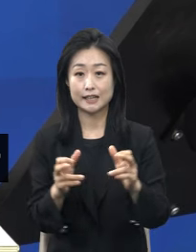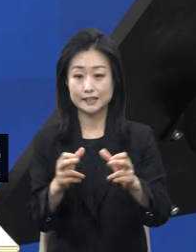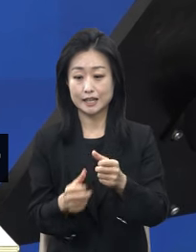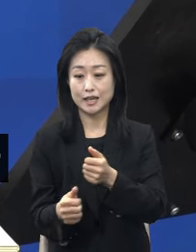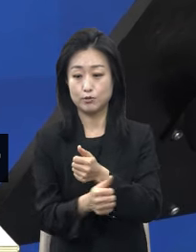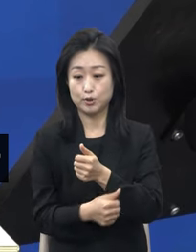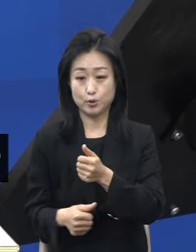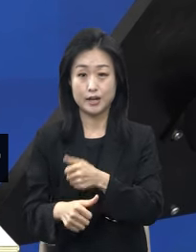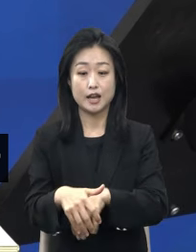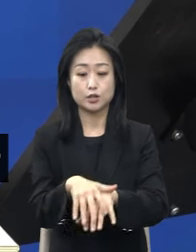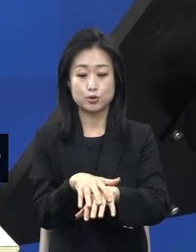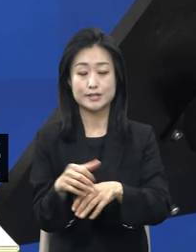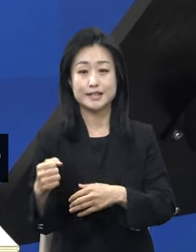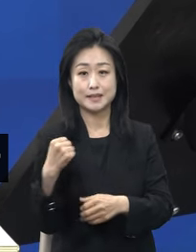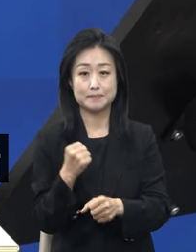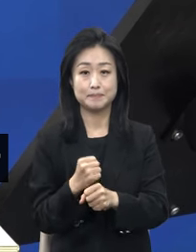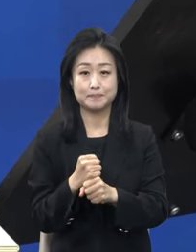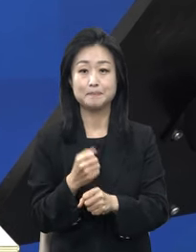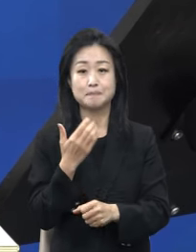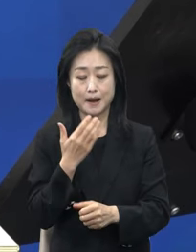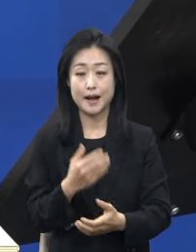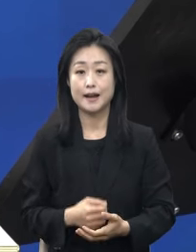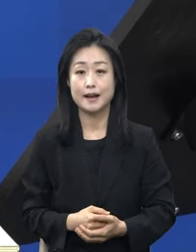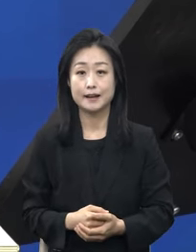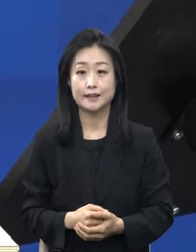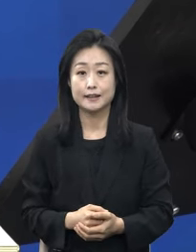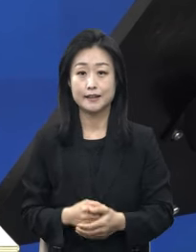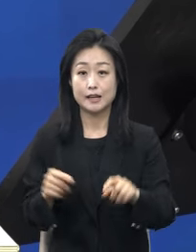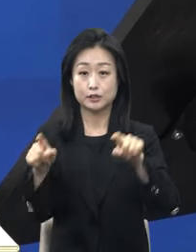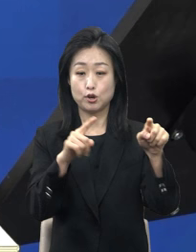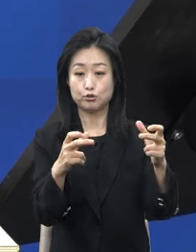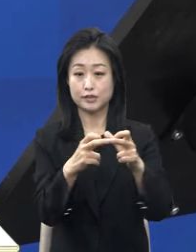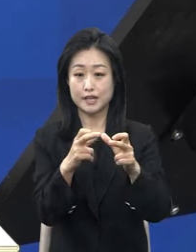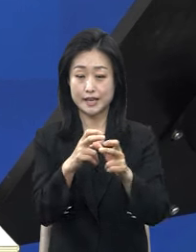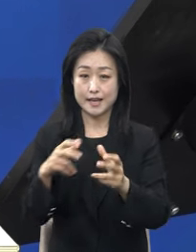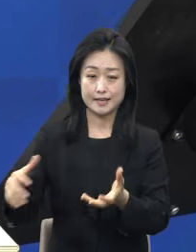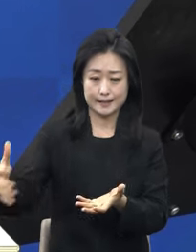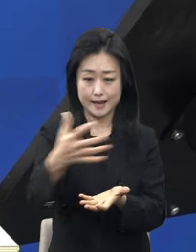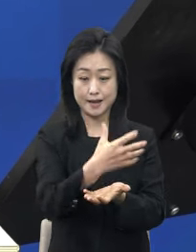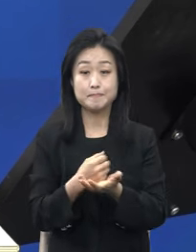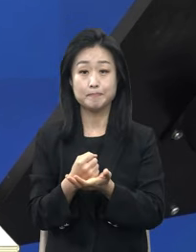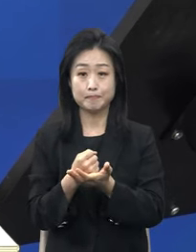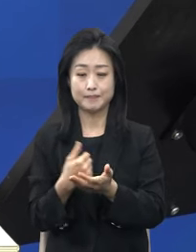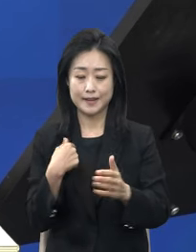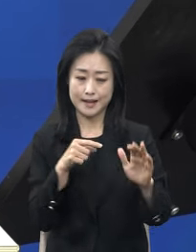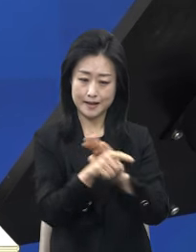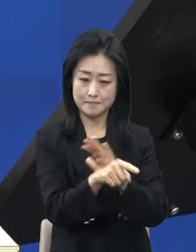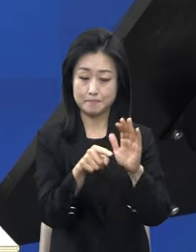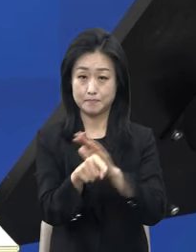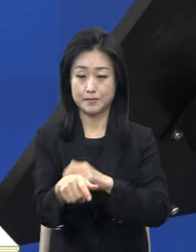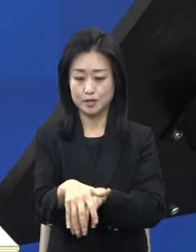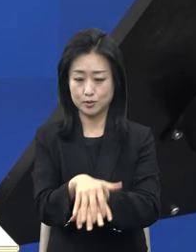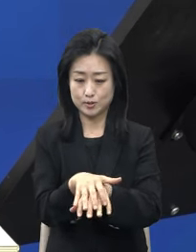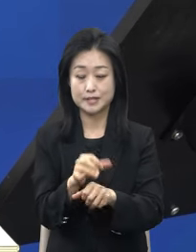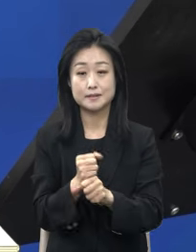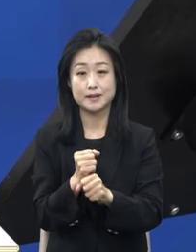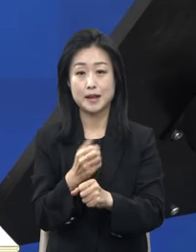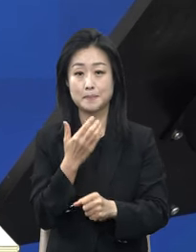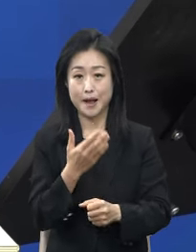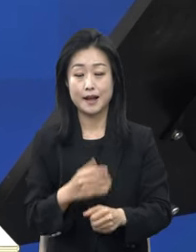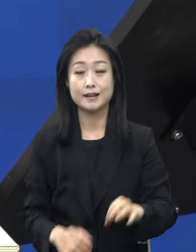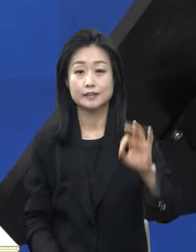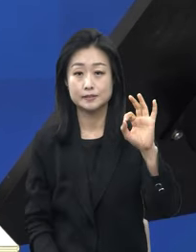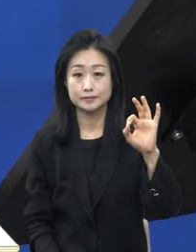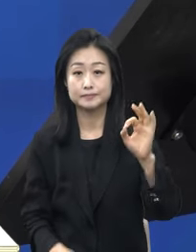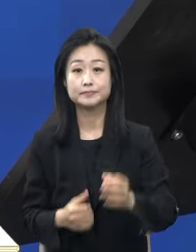장애인위원회의 조직 강화에 힘쓰겠습니다. 전국 장애인분들의 목소리를 들으며 전국을 돌아다니며 조직화하겠습니다. 열